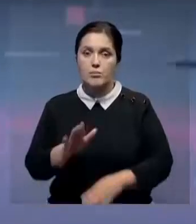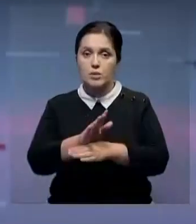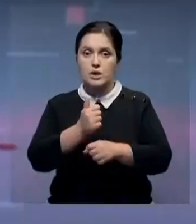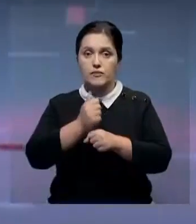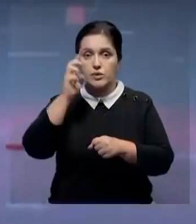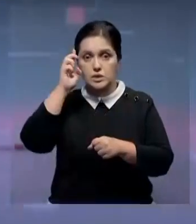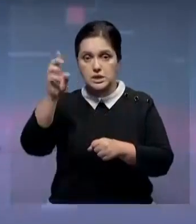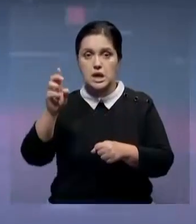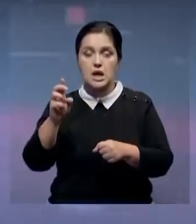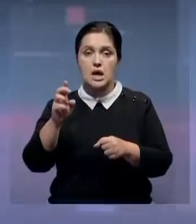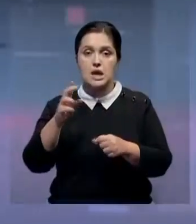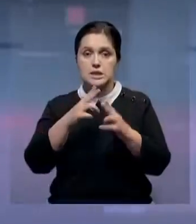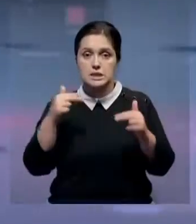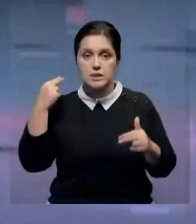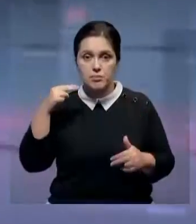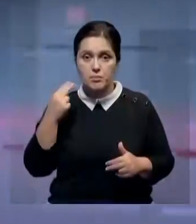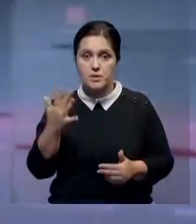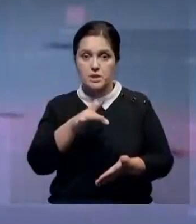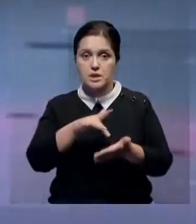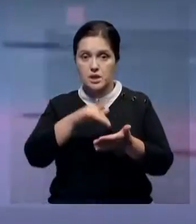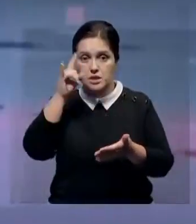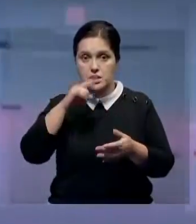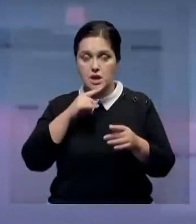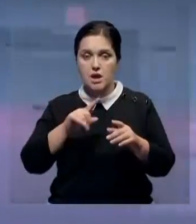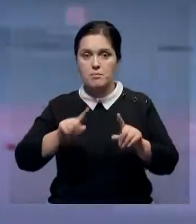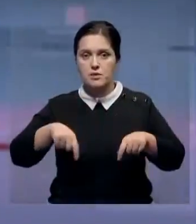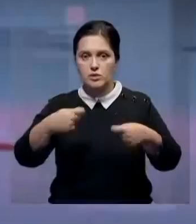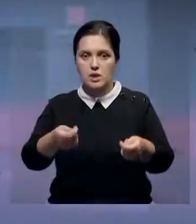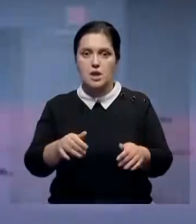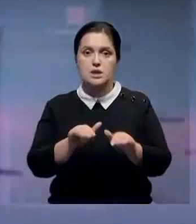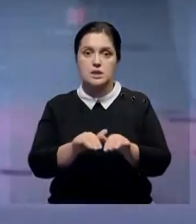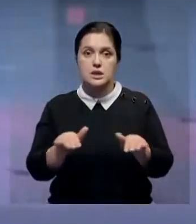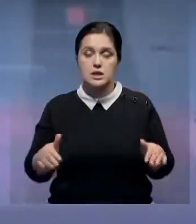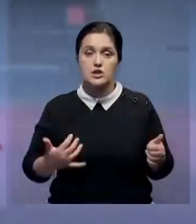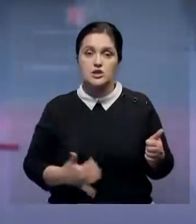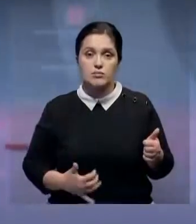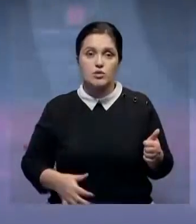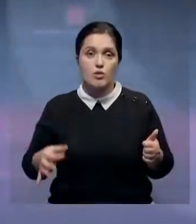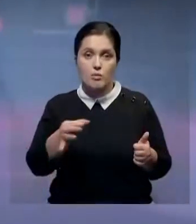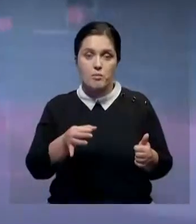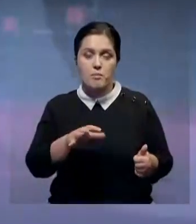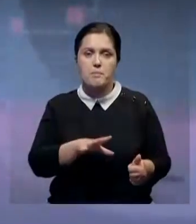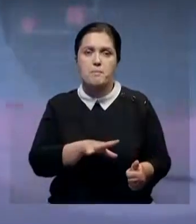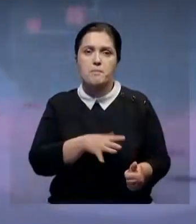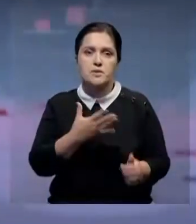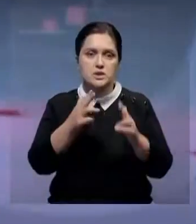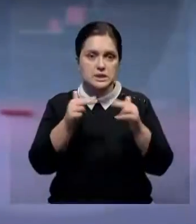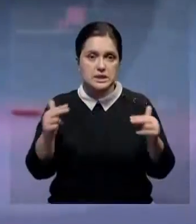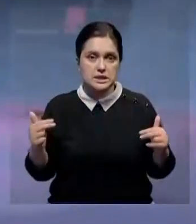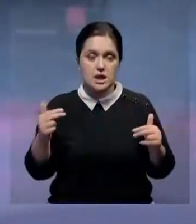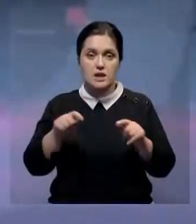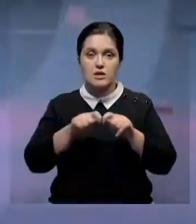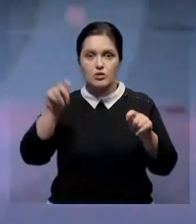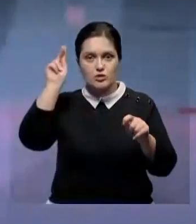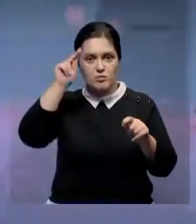По поручению главы государства резиденции президента в 5 городах Казахстана передают детям. Сегодня в Жамбылской области на базе бывшей